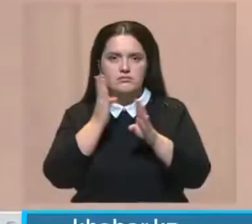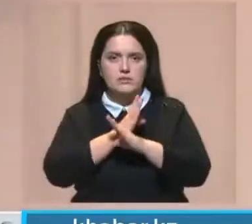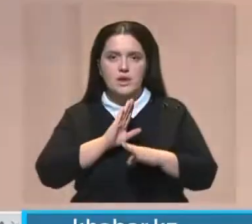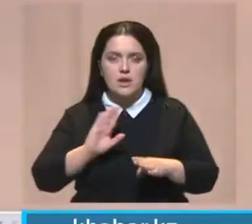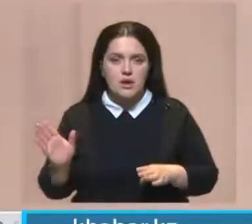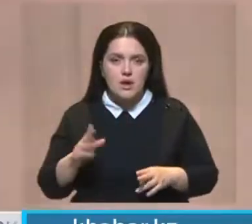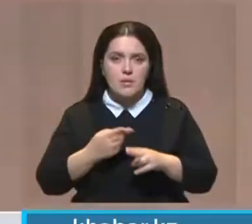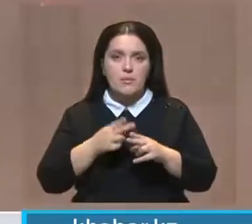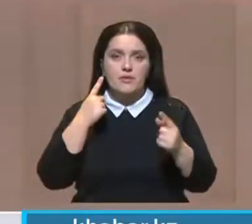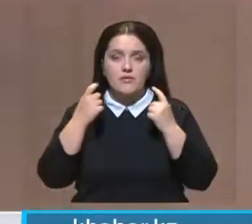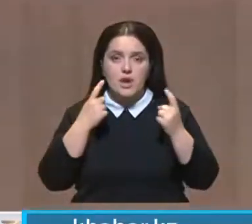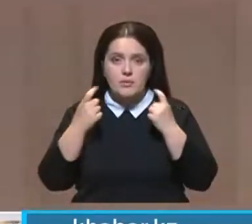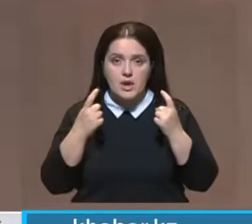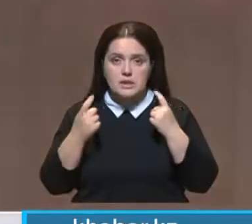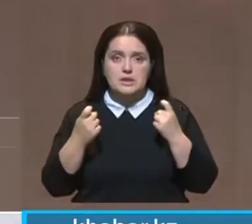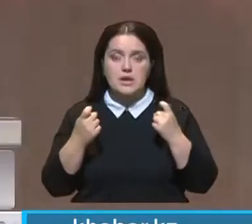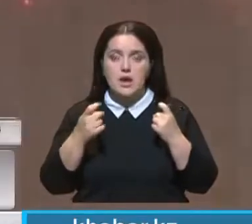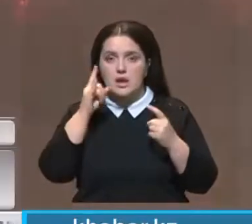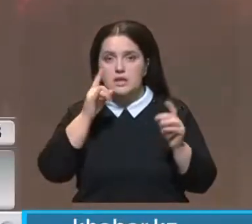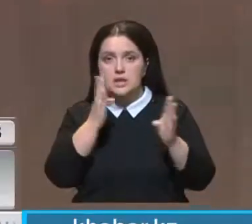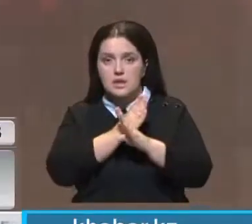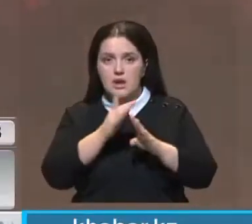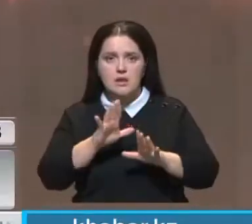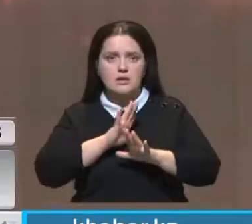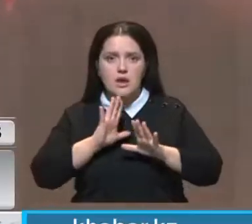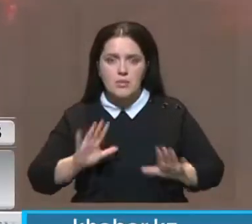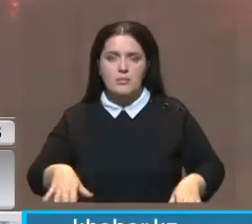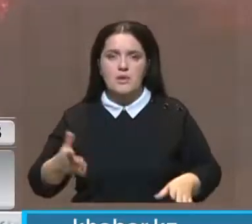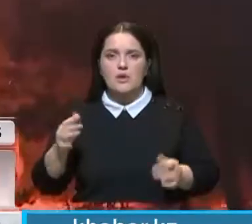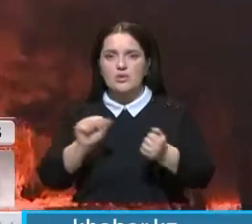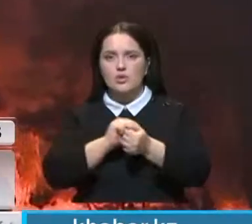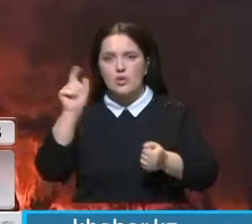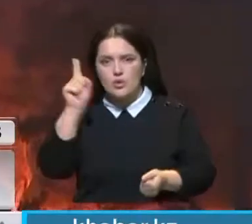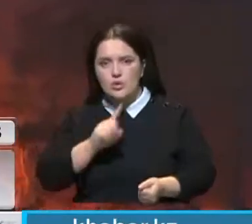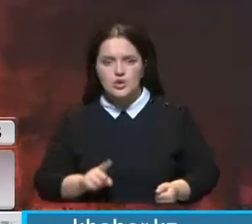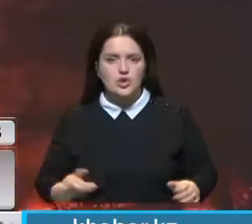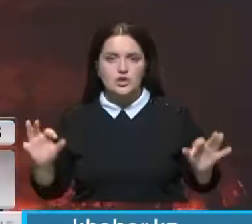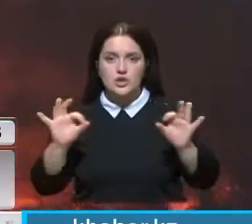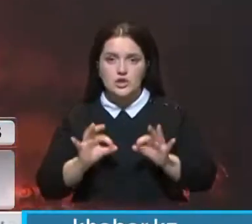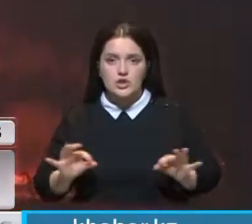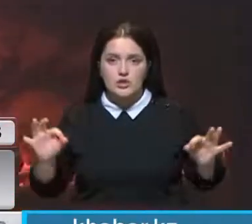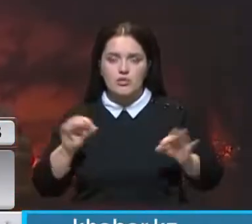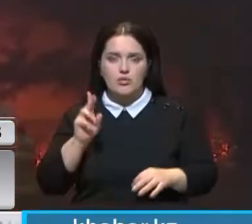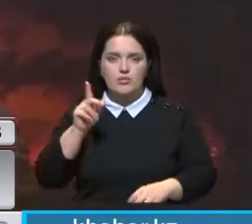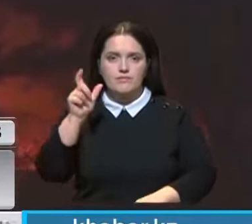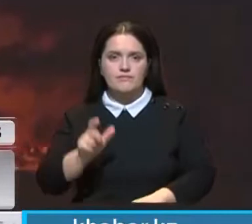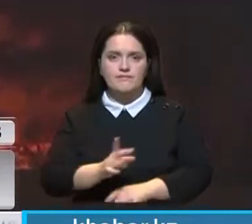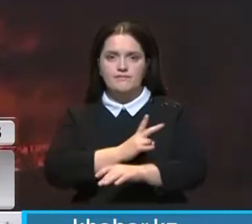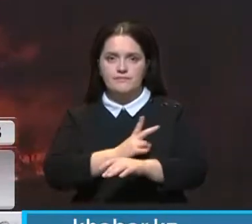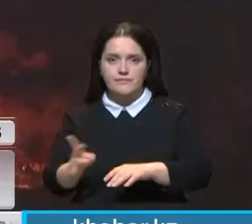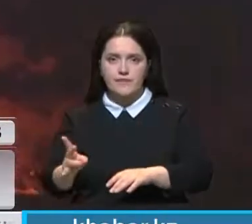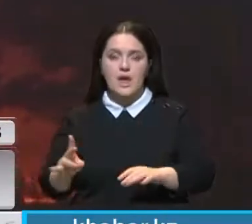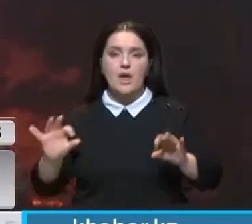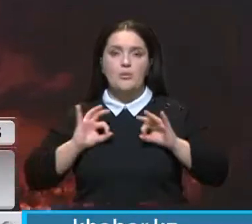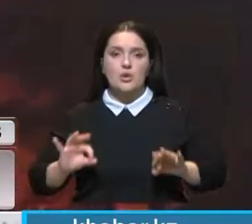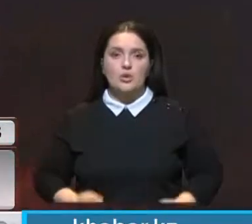информации казгидромет а в районе в это время не было ни грозовых разрядов не сухих gross следствие рассматривает именно человеческий фактор